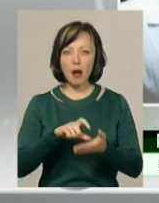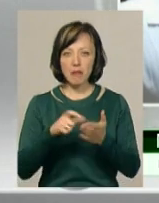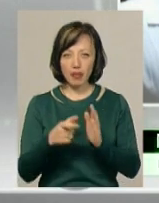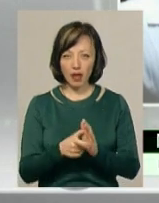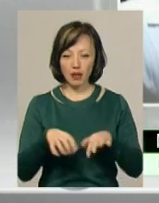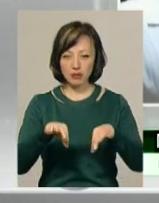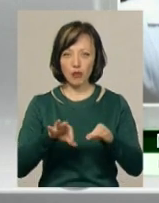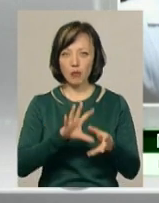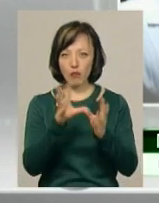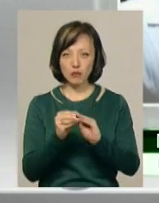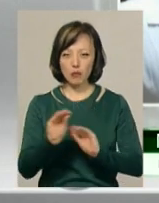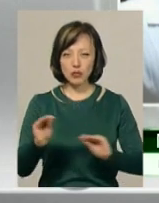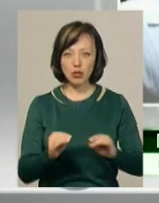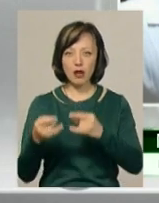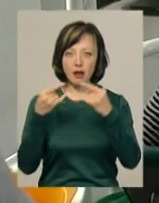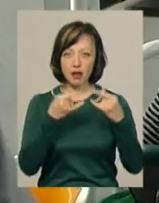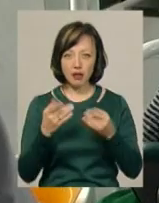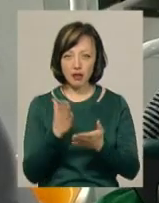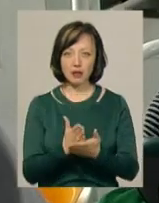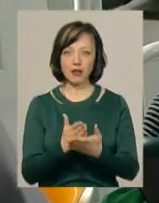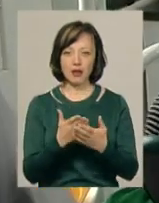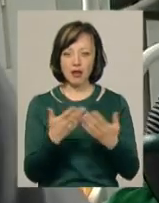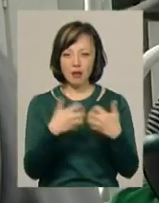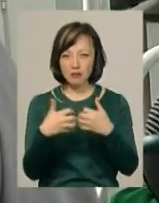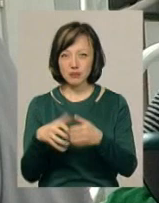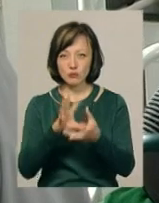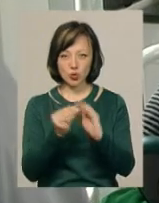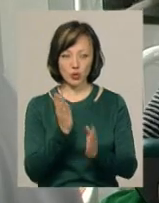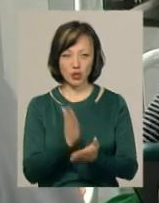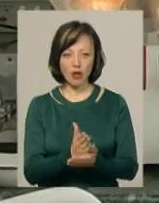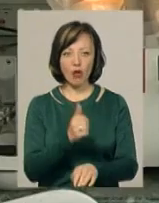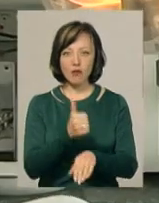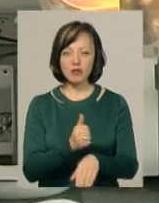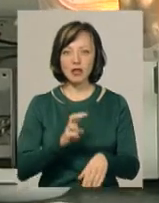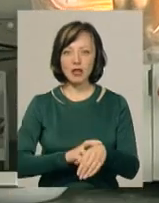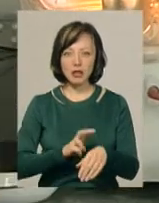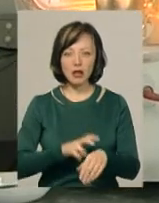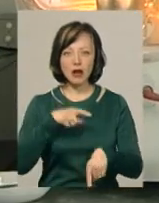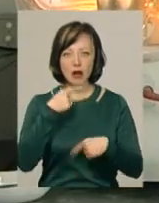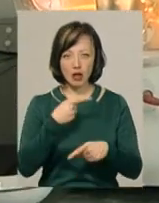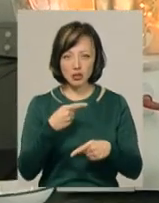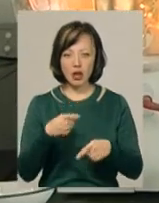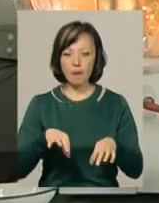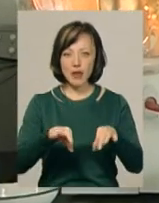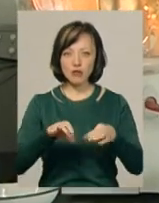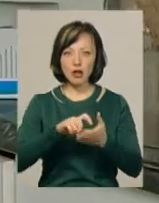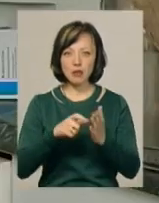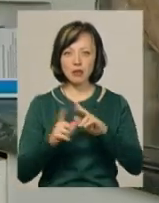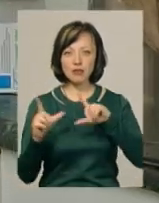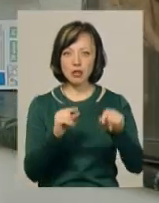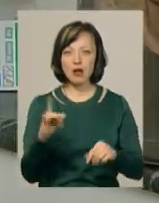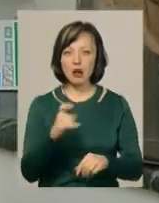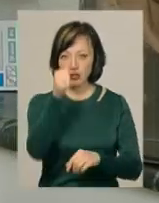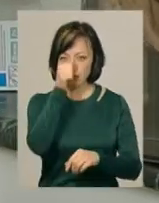інструментами. У нього є і рентген, і стерилізатор. Головний лікар обласної стоматологічної поліклініки Микола Романів каже, пересувний кабінет виїжджає